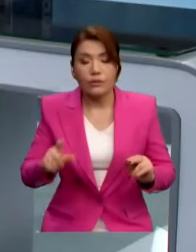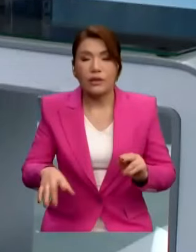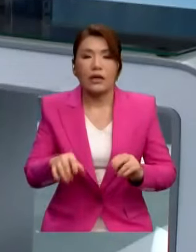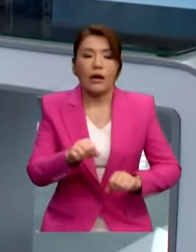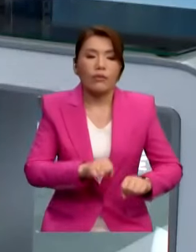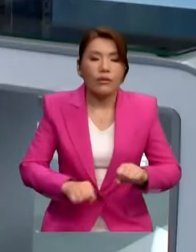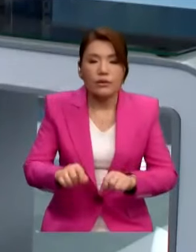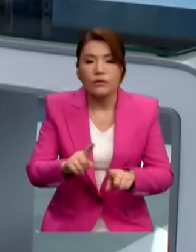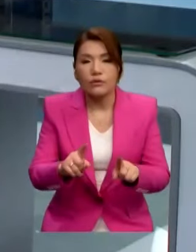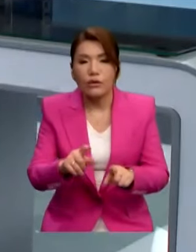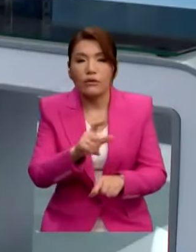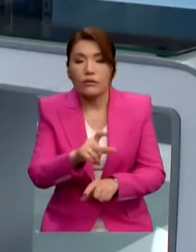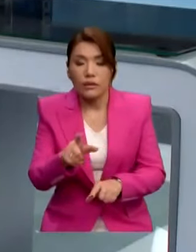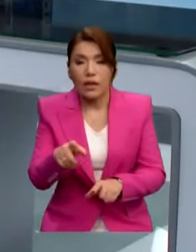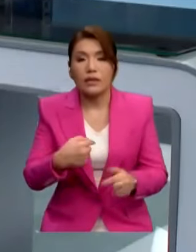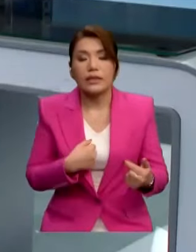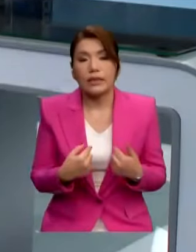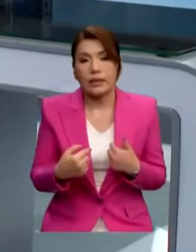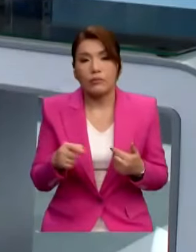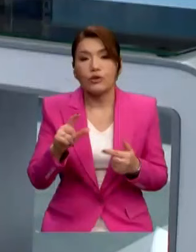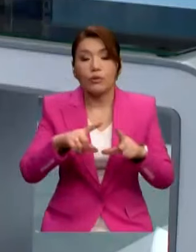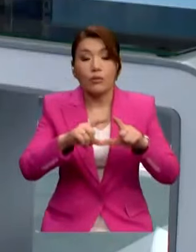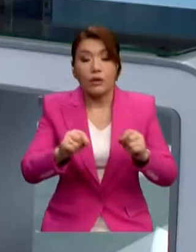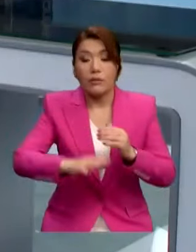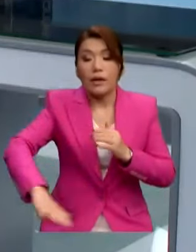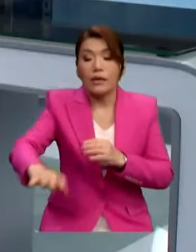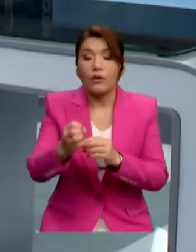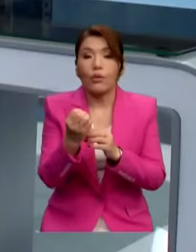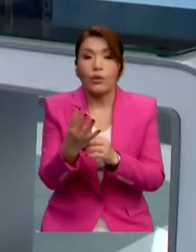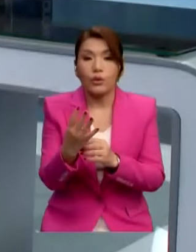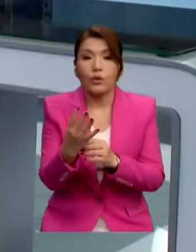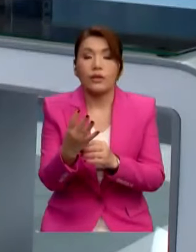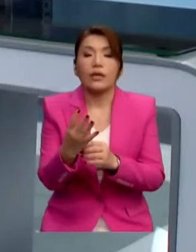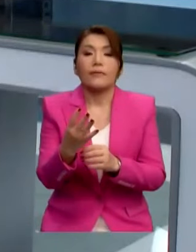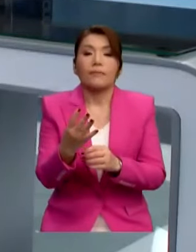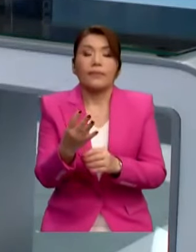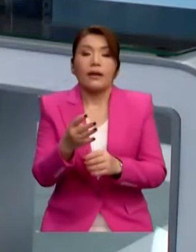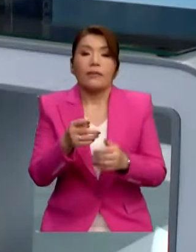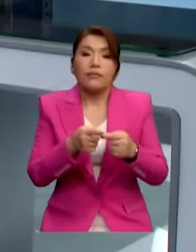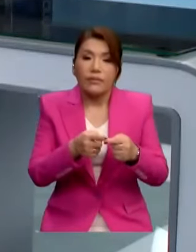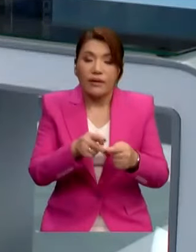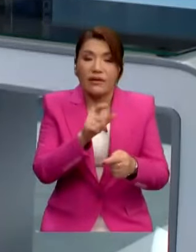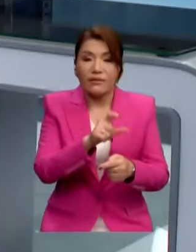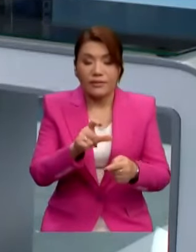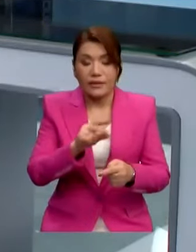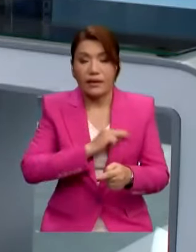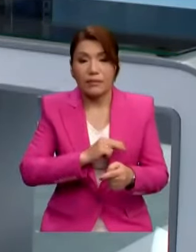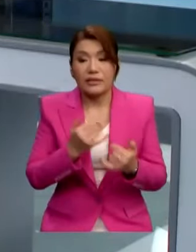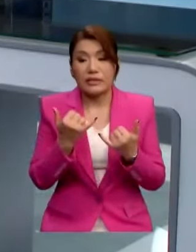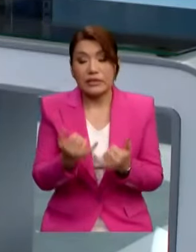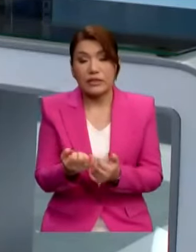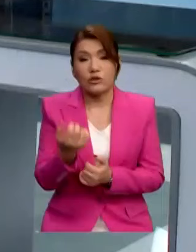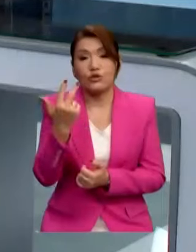қызметкерлер тартып отыр. Себебі жаңа мектептің аумағы үлкен, онда 14 еден жуушы еңбек етуі керек. Ал қазір тек 3-ші ғана жұмыс